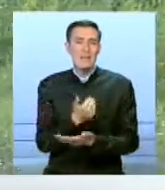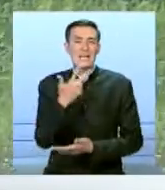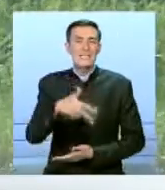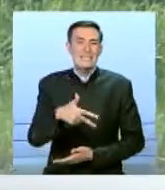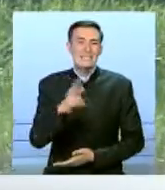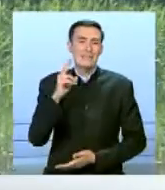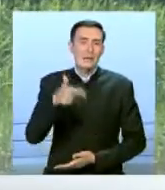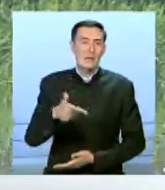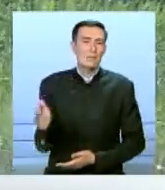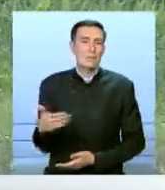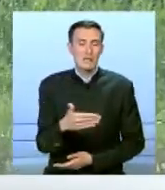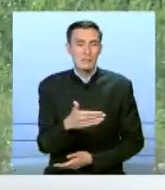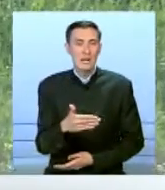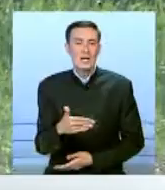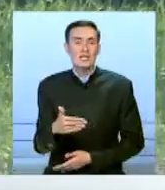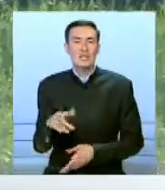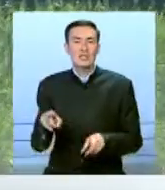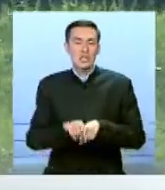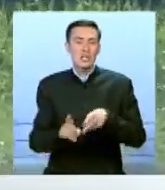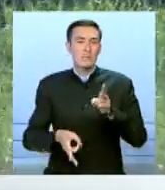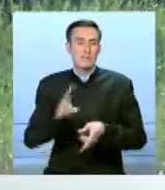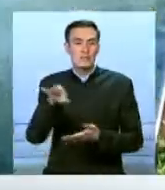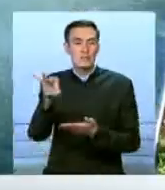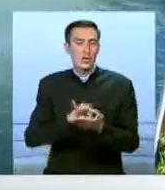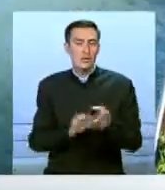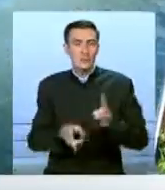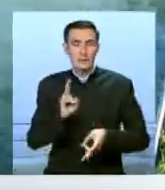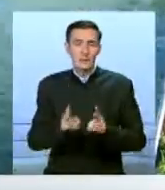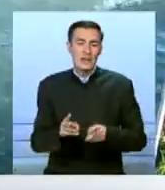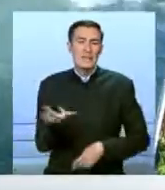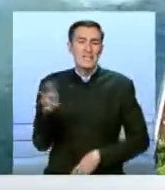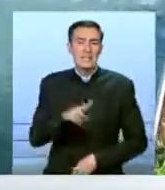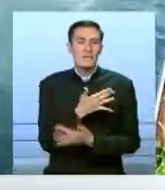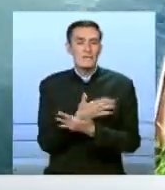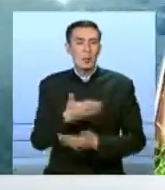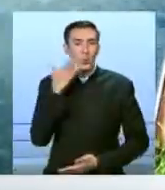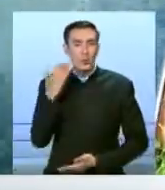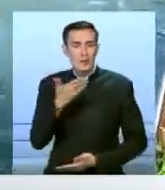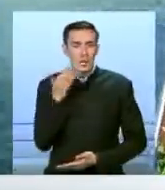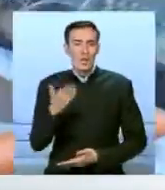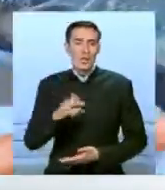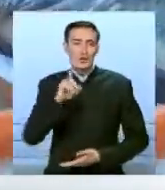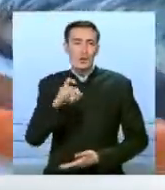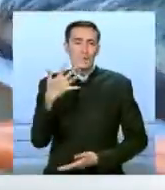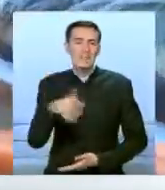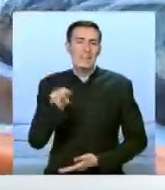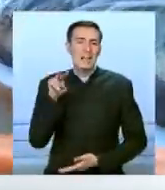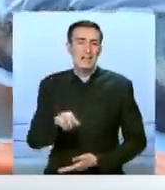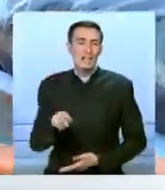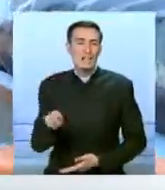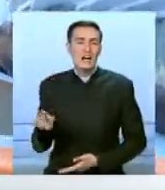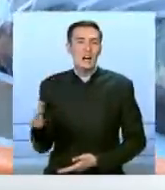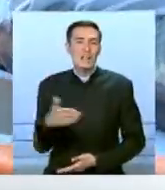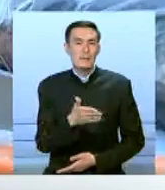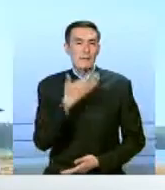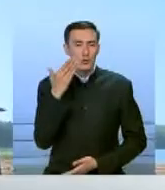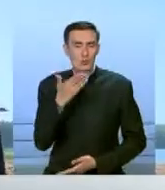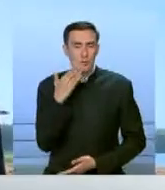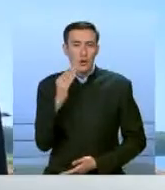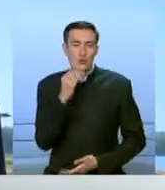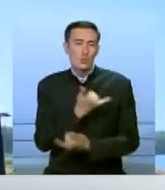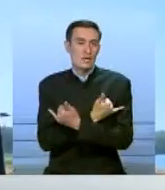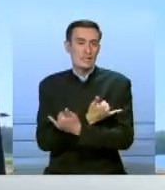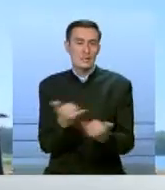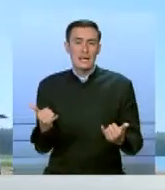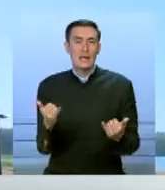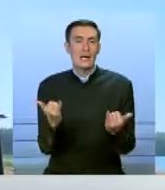30 килограммов рыбы. Там же на берегу шеф-повара сварили из карася 3 вида ухи. Получилось 150 литров рыбного супа. Им щедро угостили